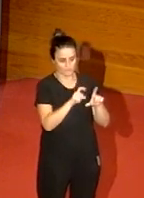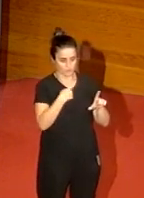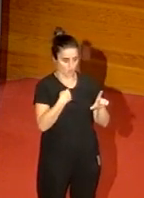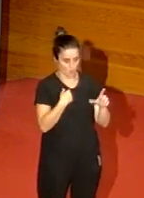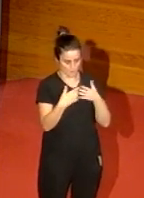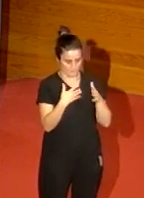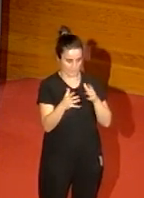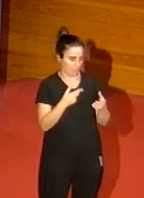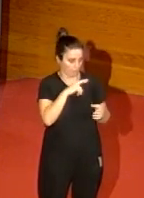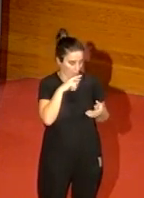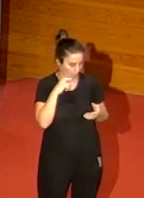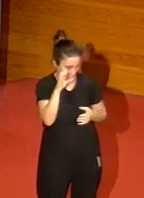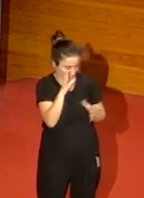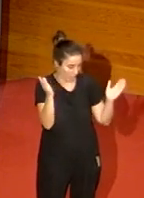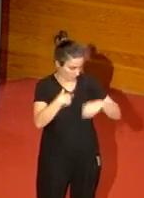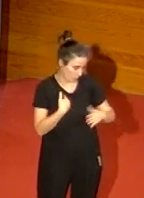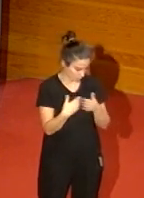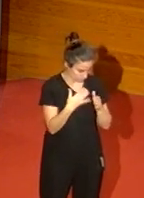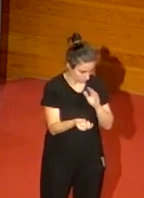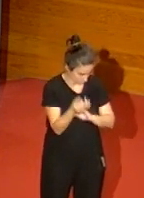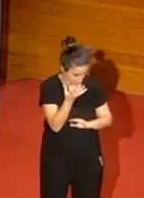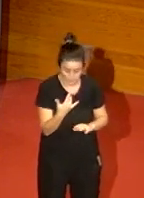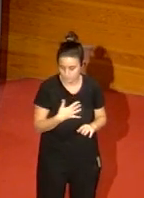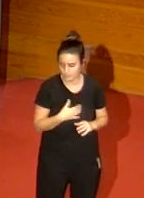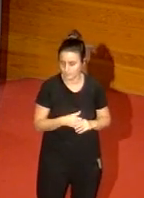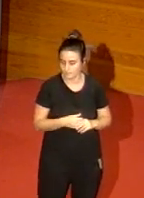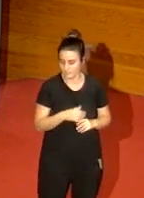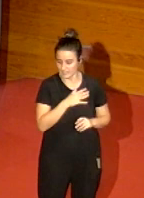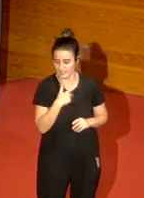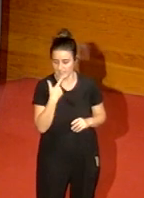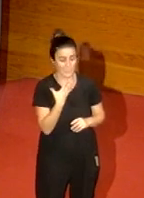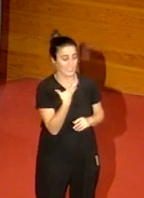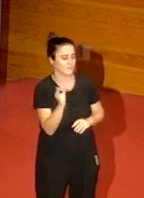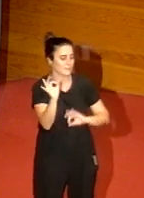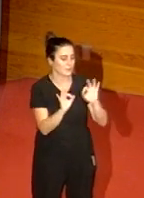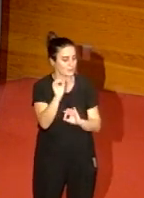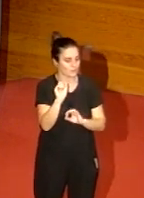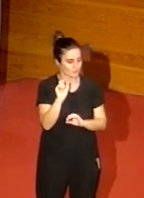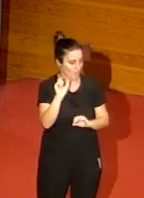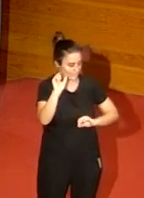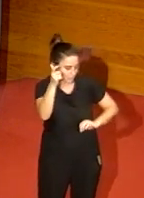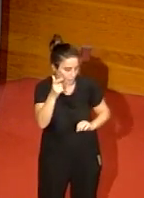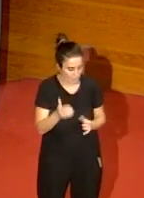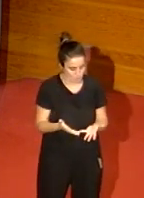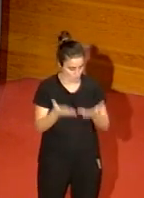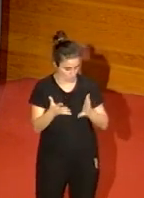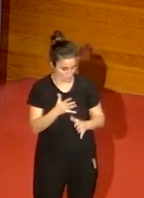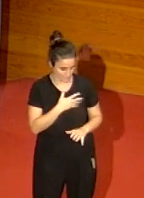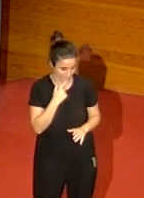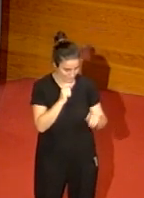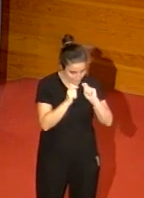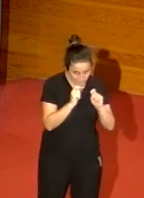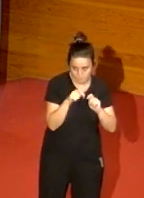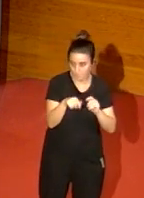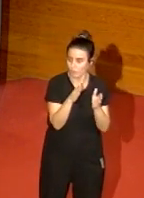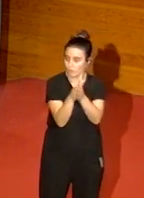balio zientifikorik, ez? 150 abenturazalea, dudari gabe. Kazetaritza mota horretara etortzen denak, eta hemen badago